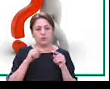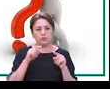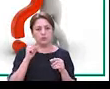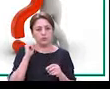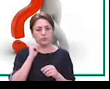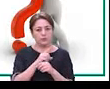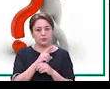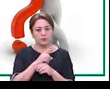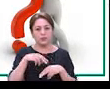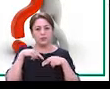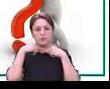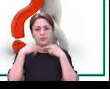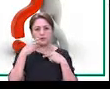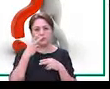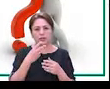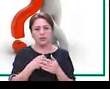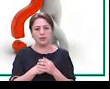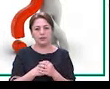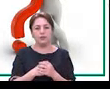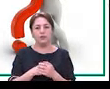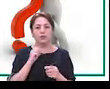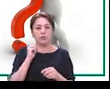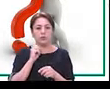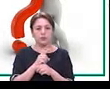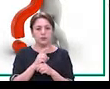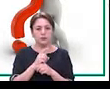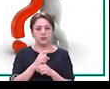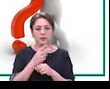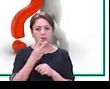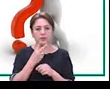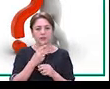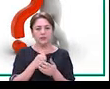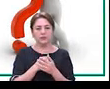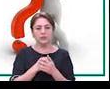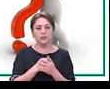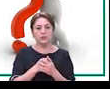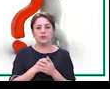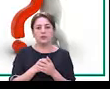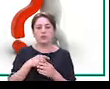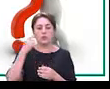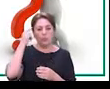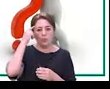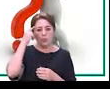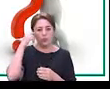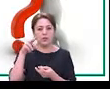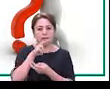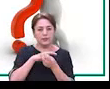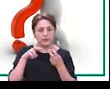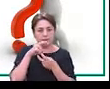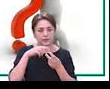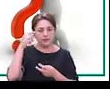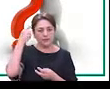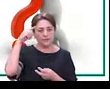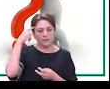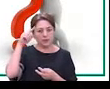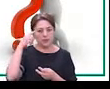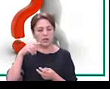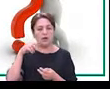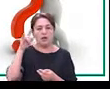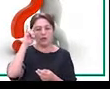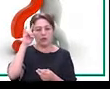Ushbu topshiriqqa e'tibor bering. Topshiriq quyidagicha: O'yla, izla, fikrla, xatoni